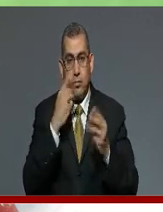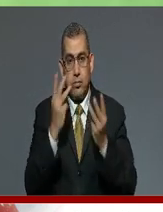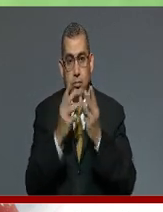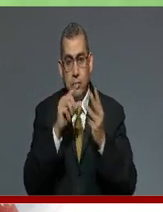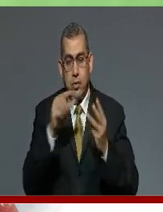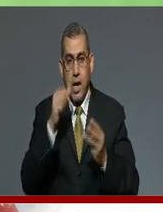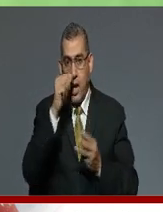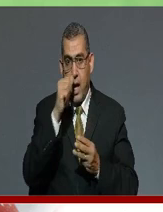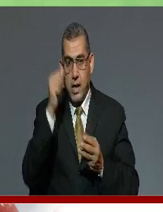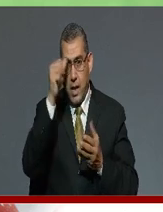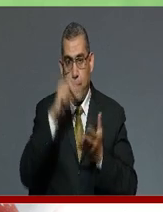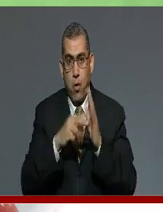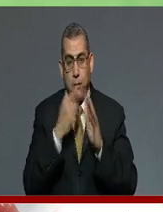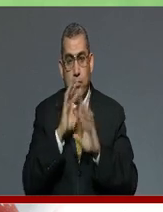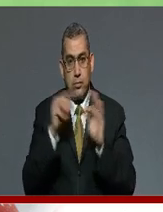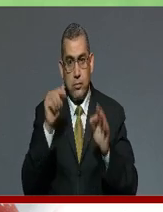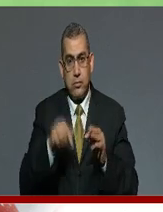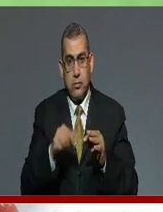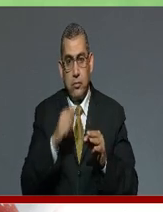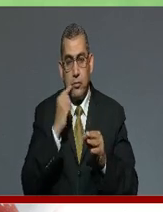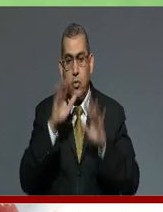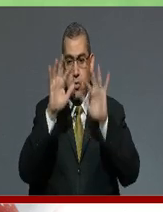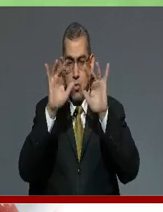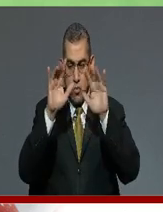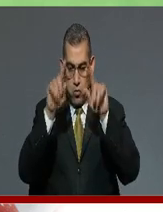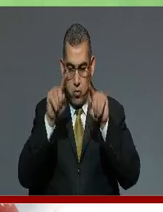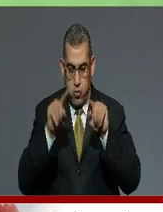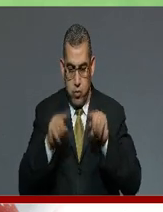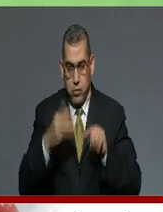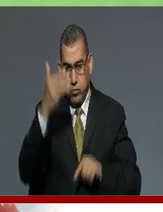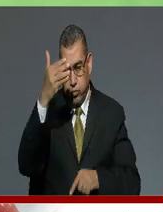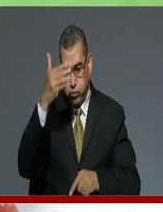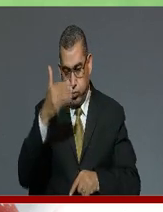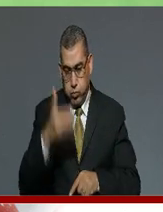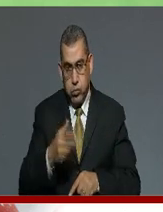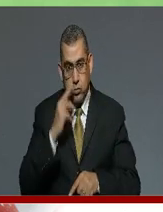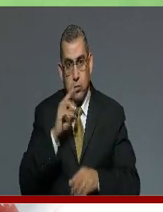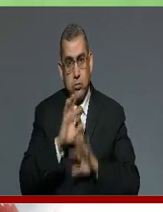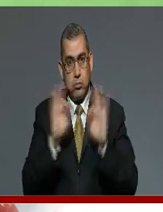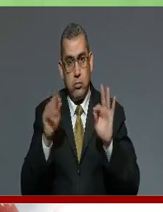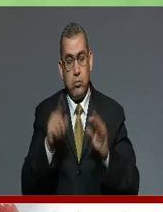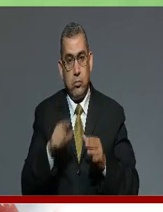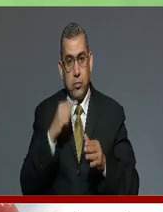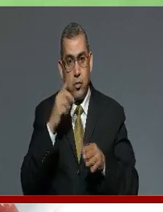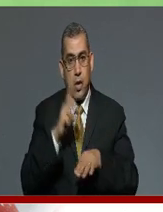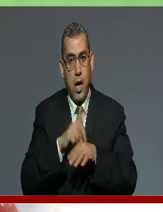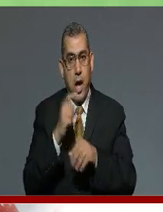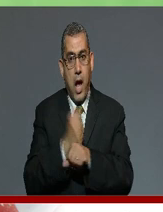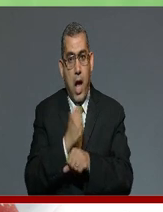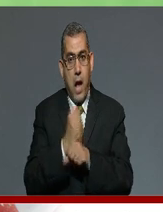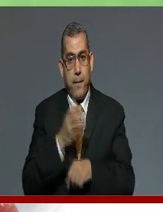بيبا ويقراون عنه ويقراوا المستوى الذي نعمل